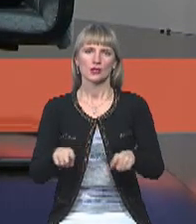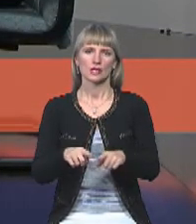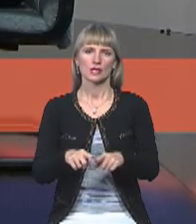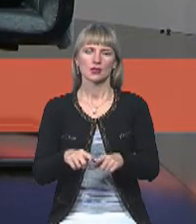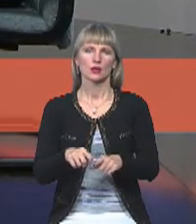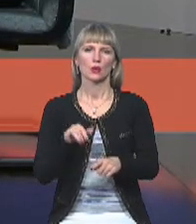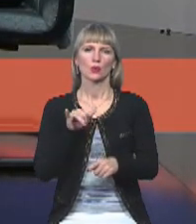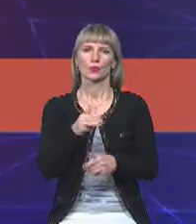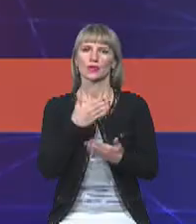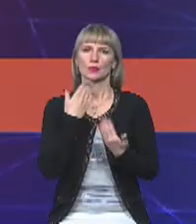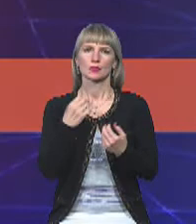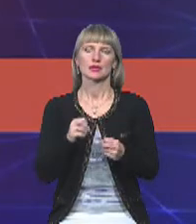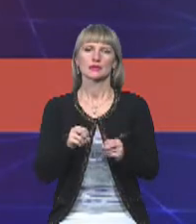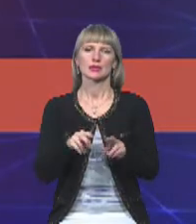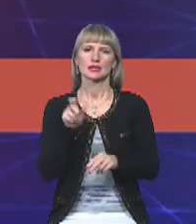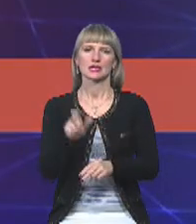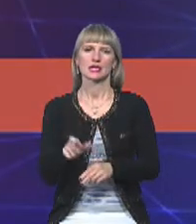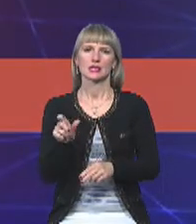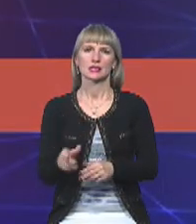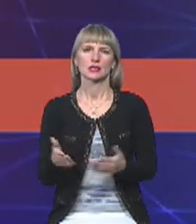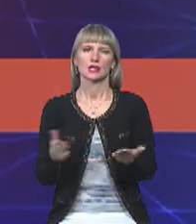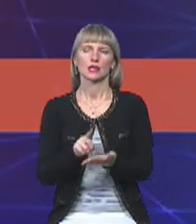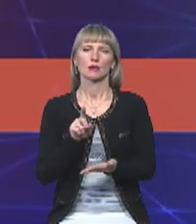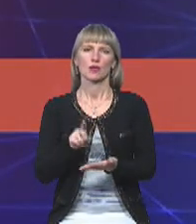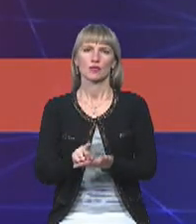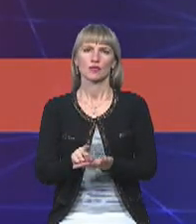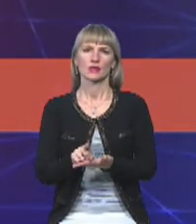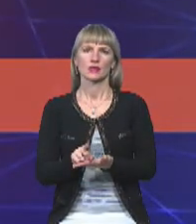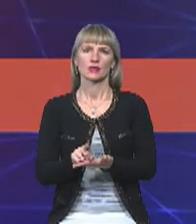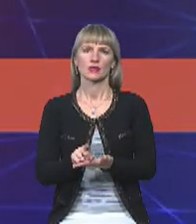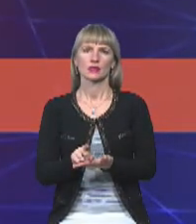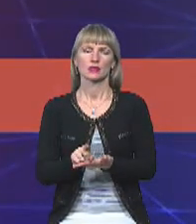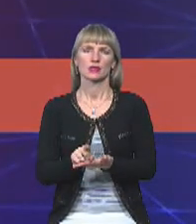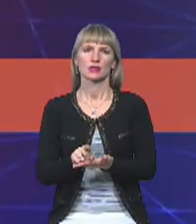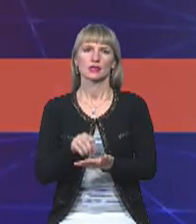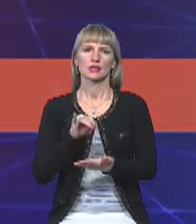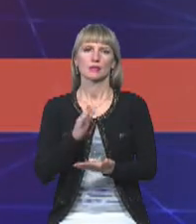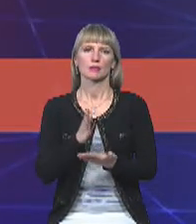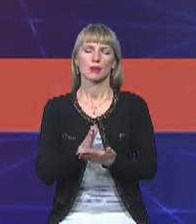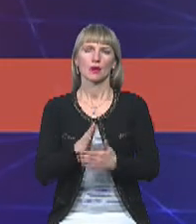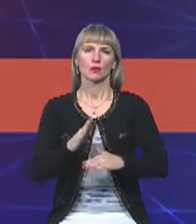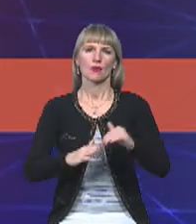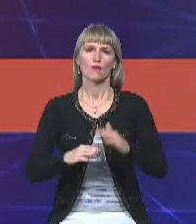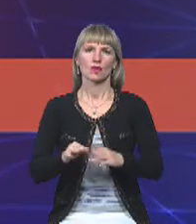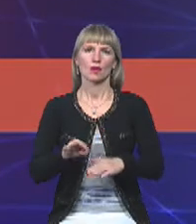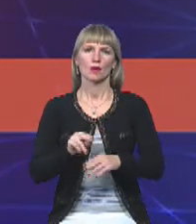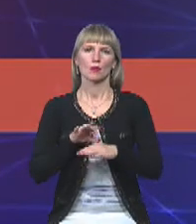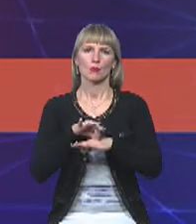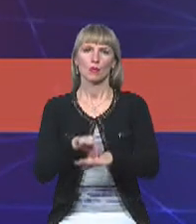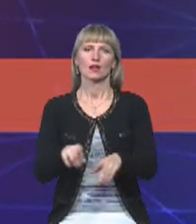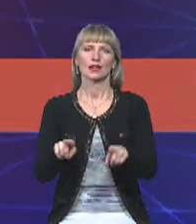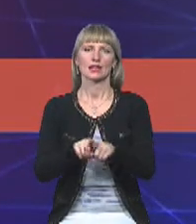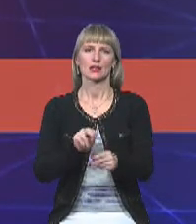не передбачувані спеціалісти, які повинні, мають фах і досвід проводити такі